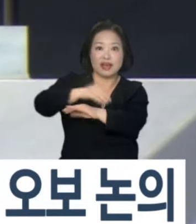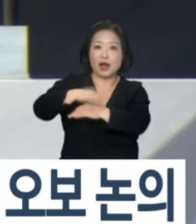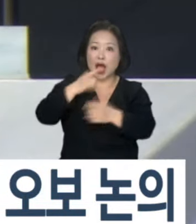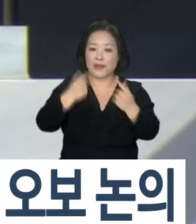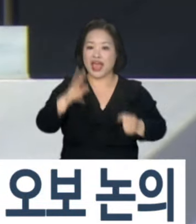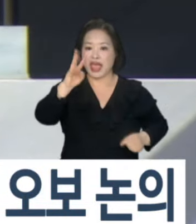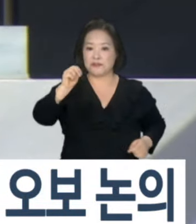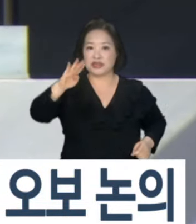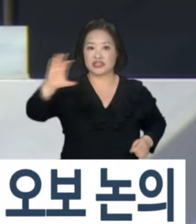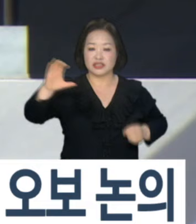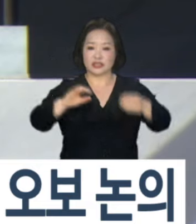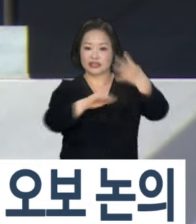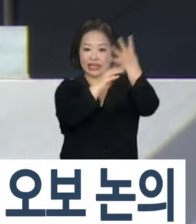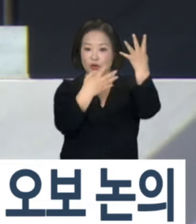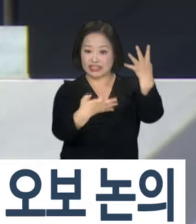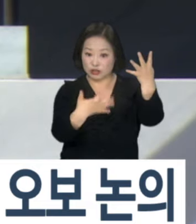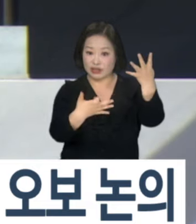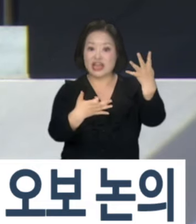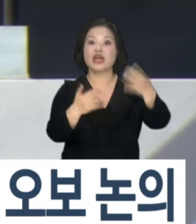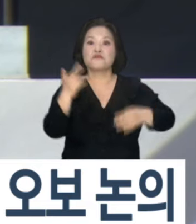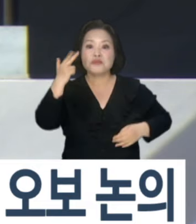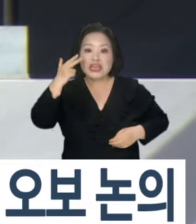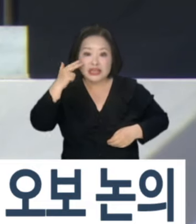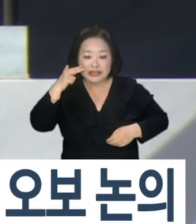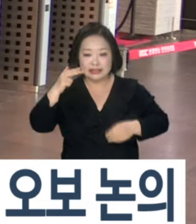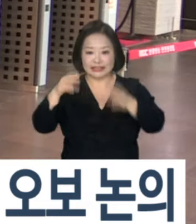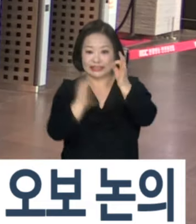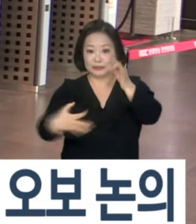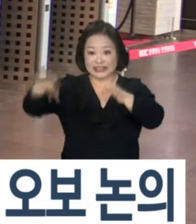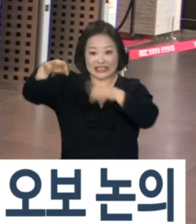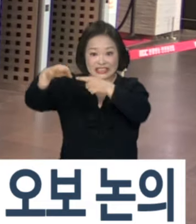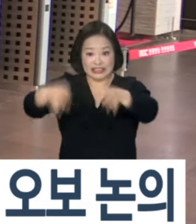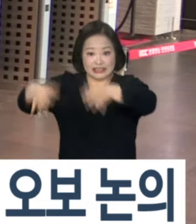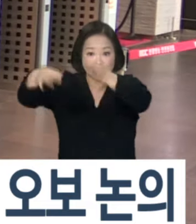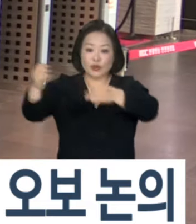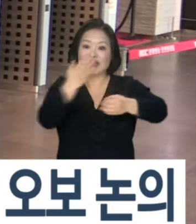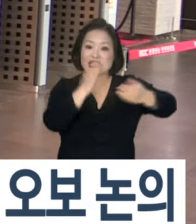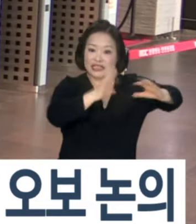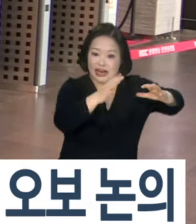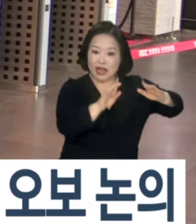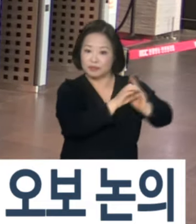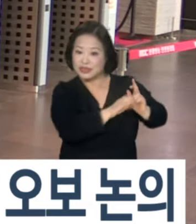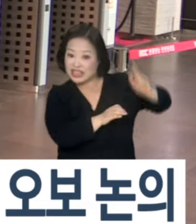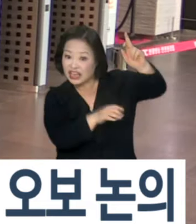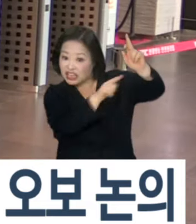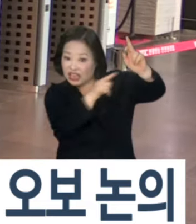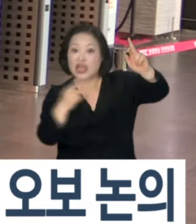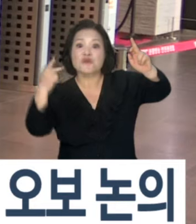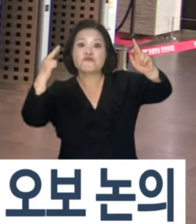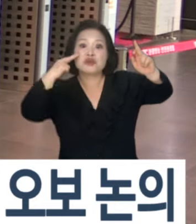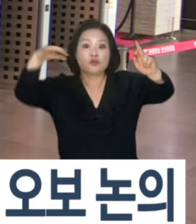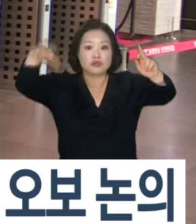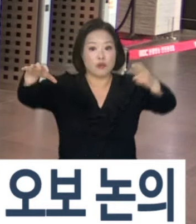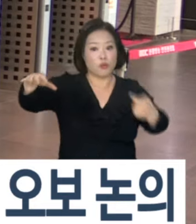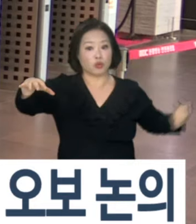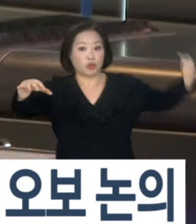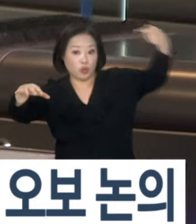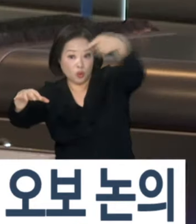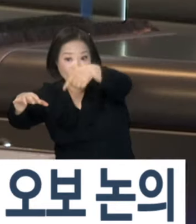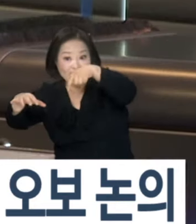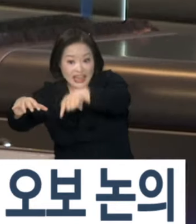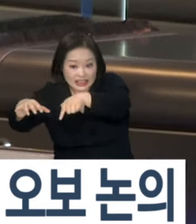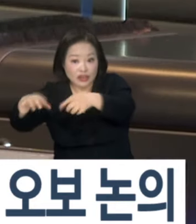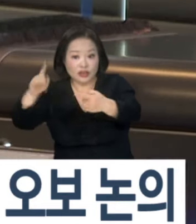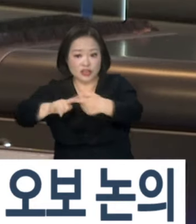MBC 지난 19일 미국의 금리 인상 우려에 더해 이스라엘의 미사일이 미국 본토를 공격했다는 소식에